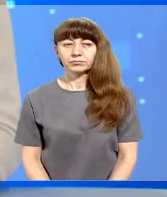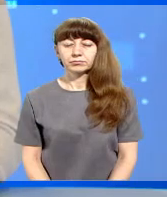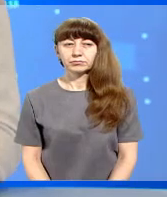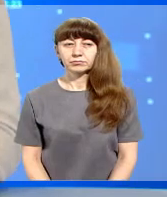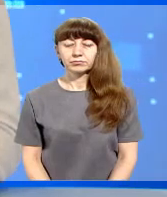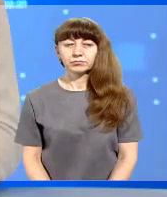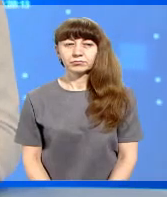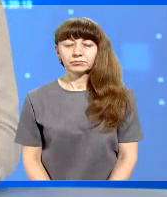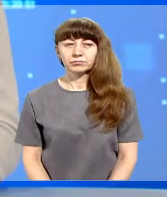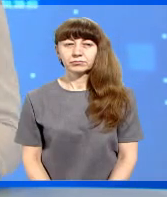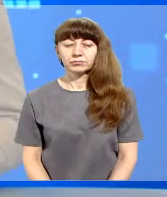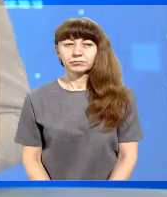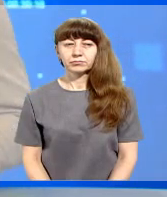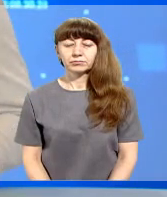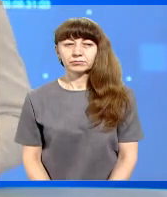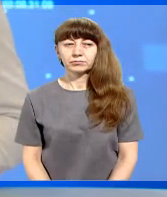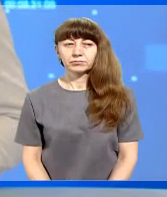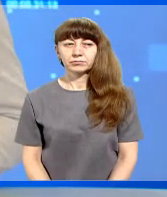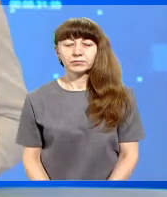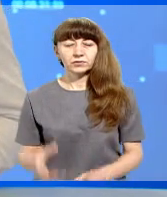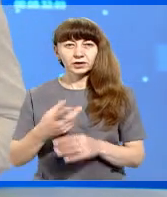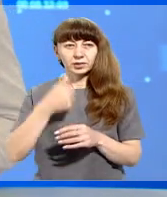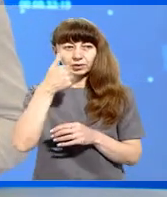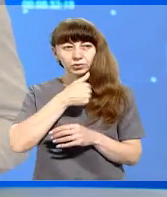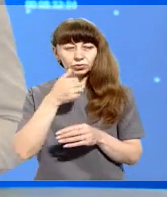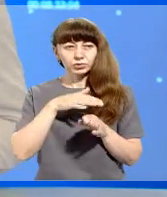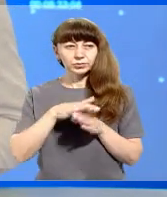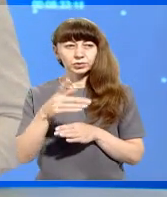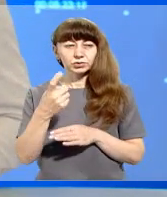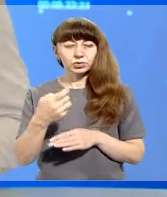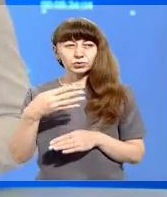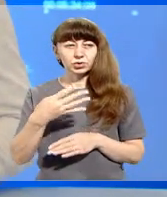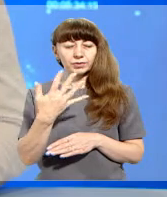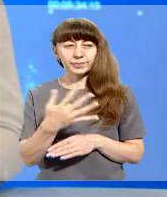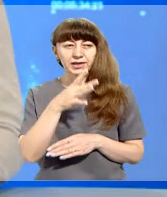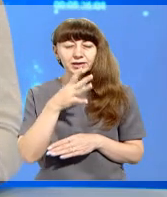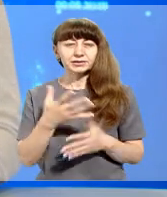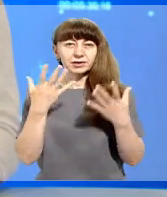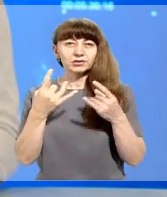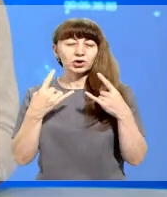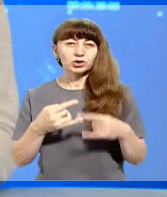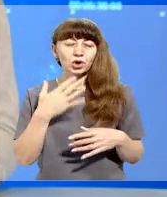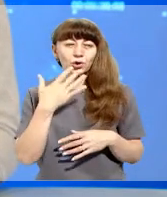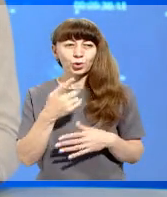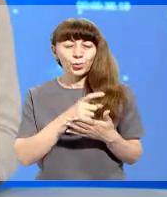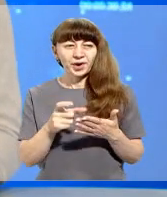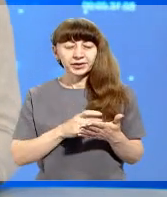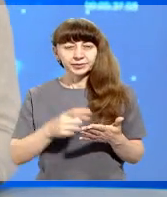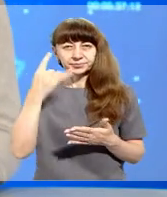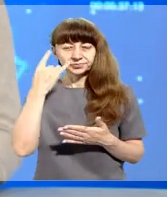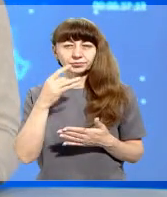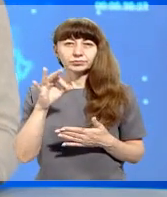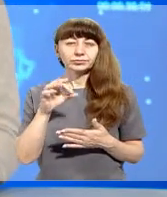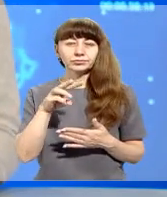Биыл Қазақстанның халық ақыны Омар Шепеннің туғанына 145 жыл. Осыған орай Қостанайдағы Ыбырай Алтынсарин атындағы